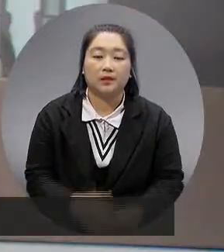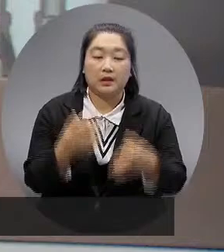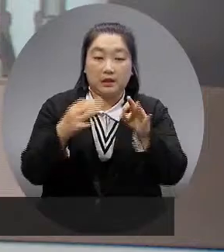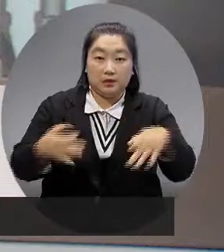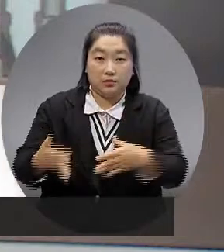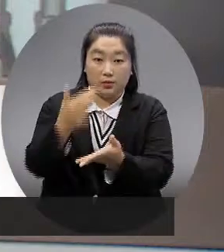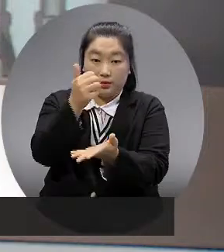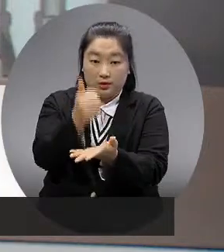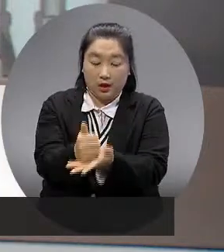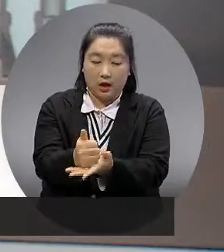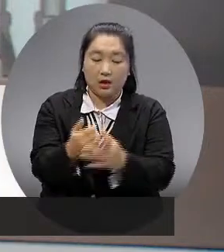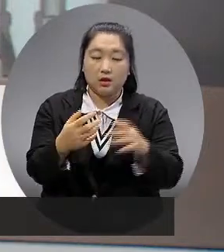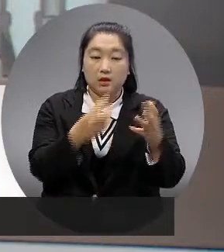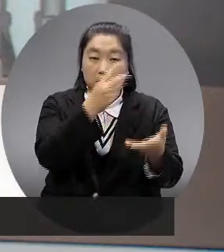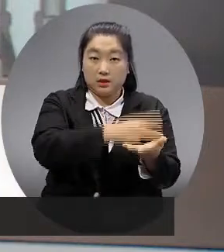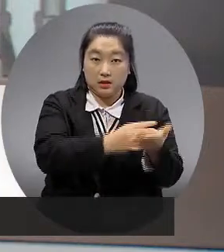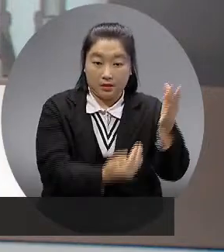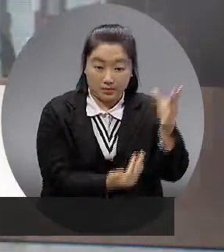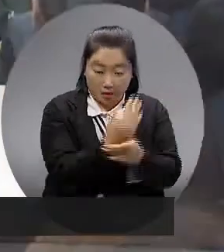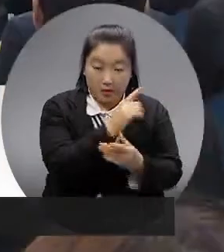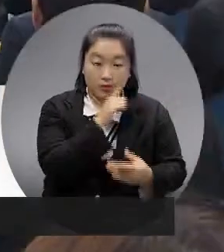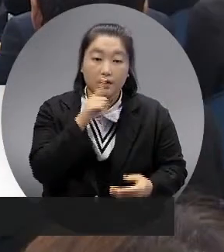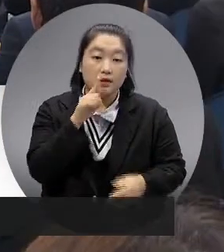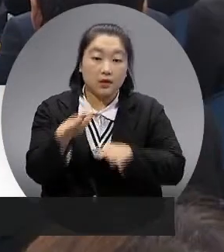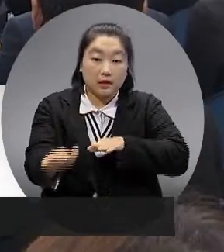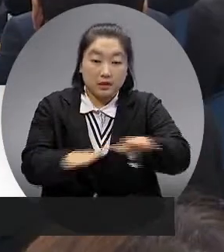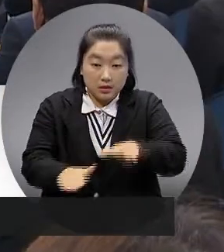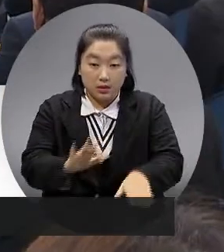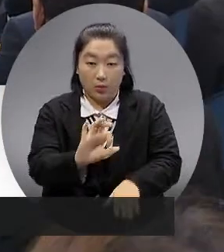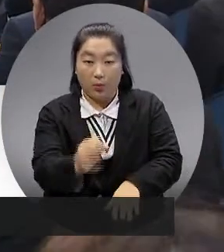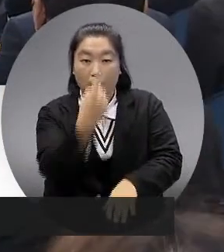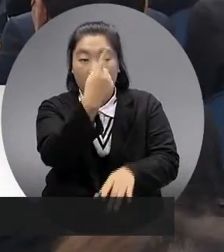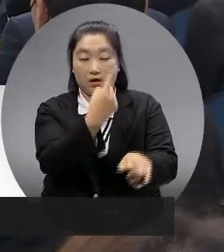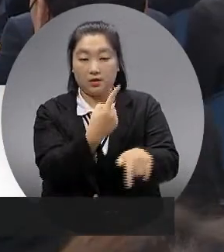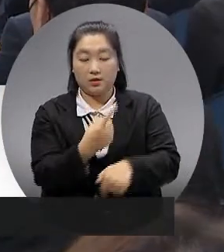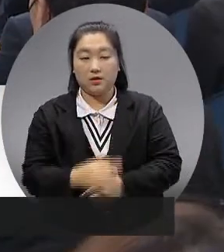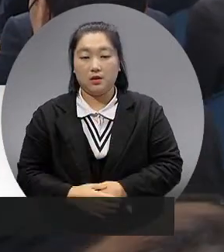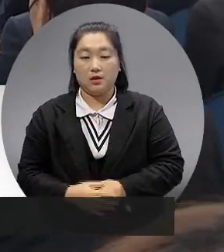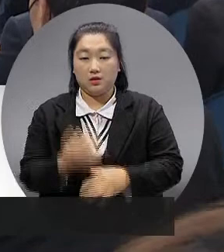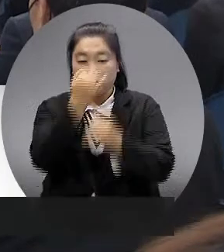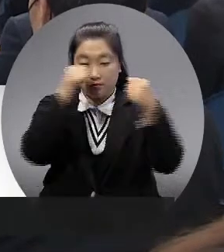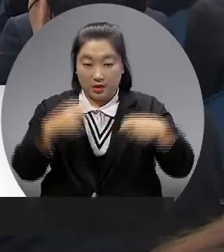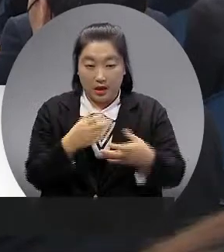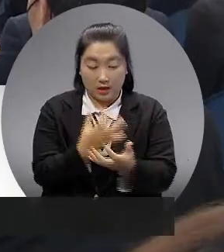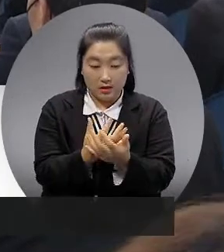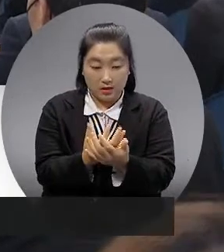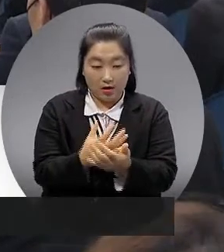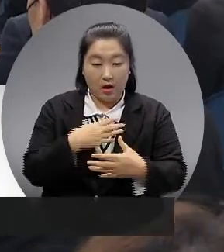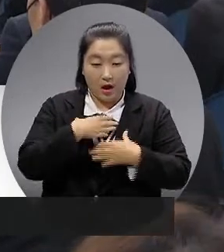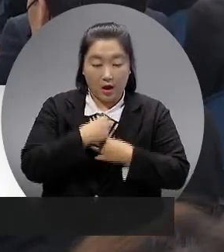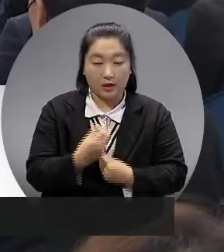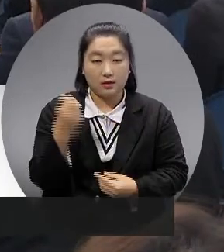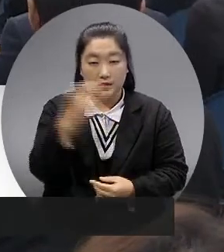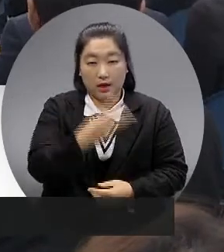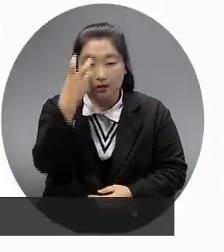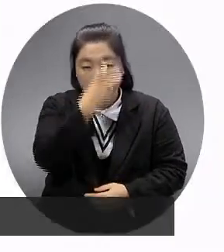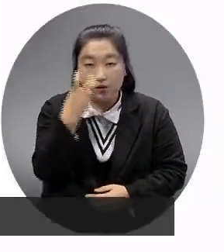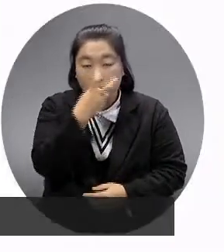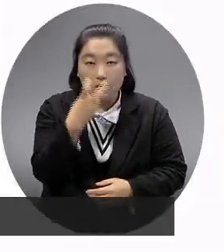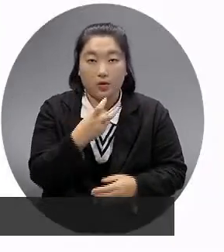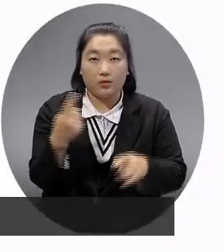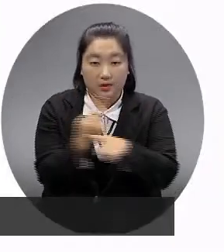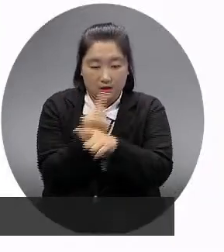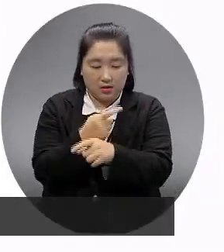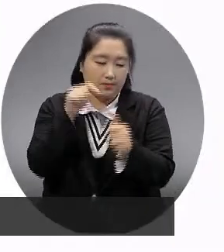김영환 충북지사가 이태원 참사와 괴산 지진 등을 계기로 충청북도 행정 전반에 대한 안전 재점검과